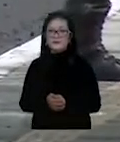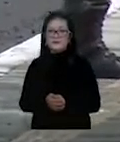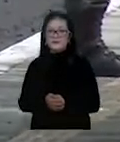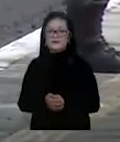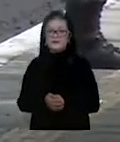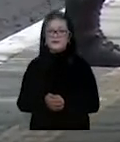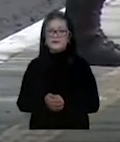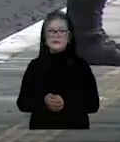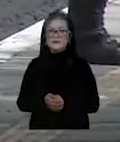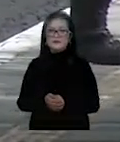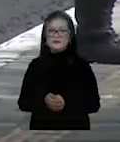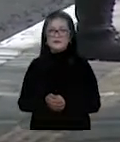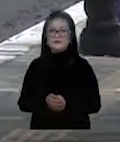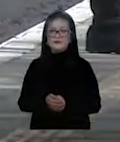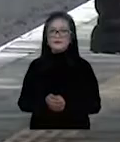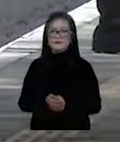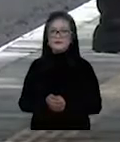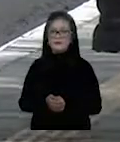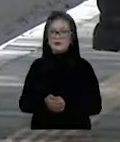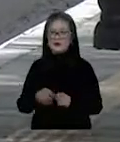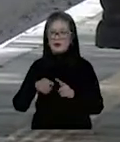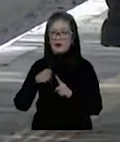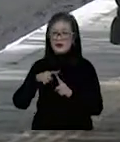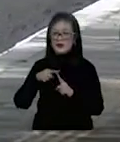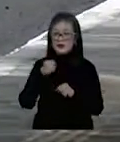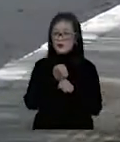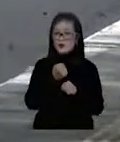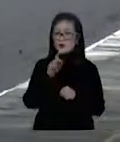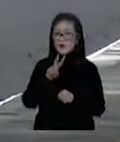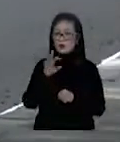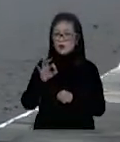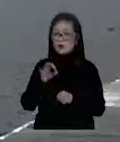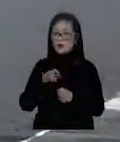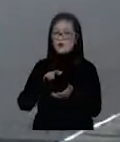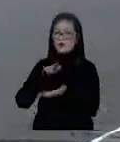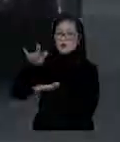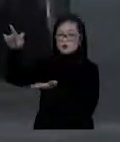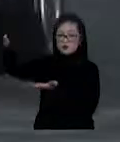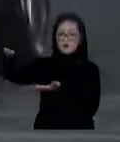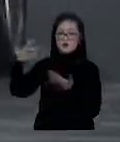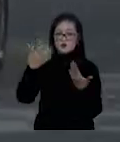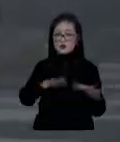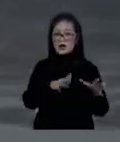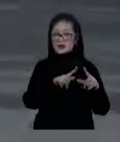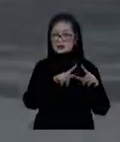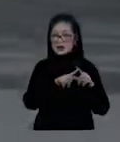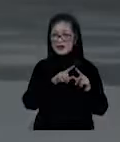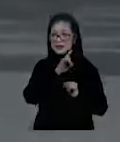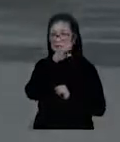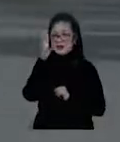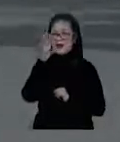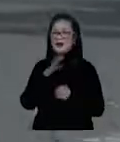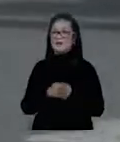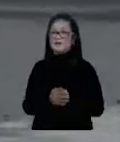Sejumlah kepala negara KTT G20 telah meninggalkan Bali terhitung sejak Rabu siang waktu setempat. Tak sedikit yang meninggalkan Bali